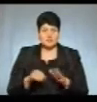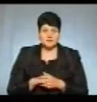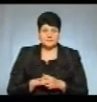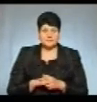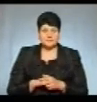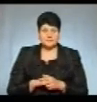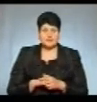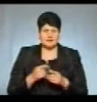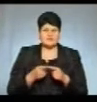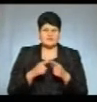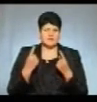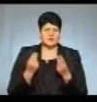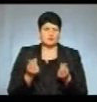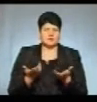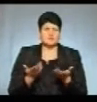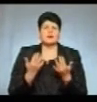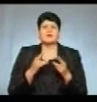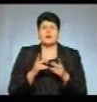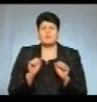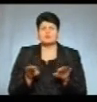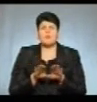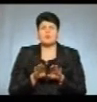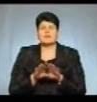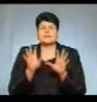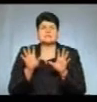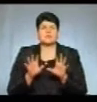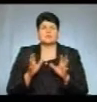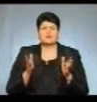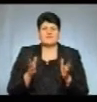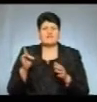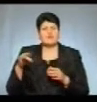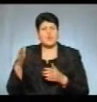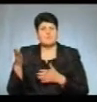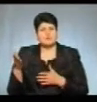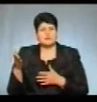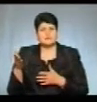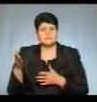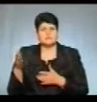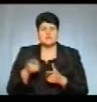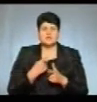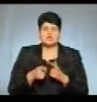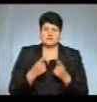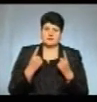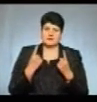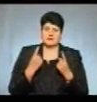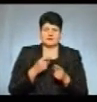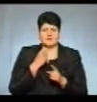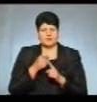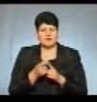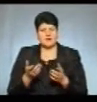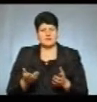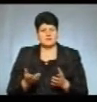Взагалі це великі гроші? Тобто як ви можете порівняти їх, для прикладу, законодавством в Європі? Чи значна ця відповідальність?